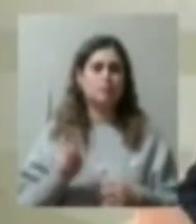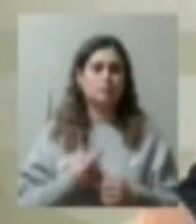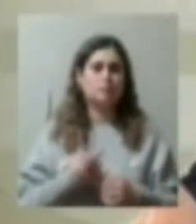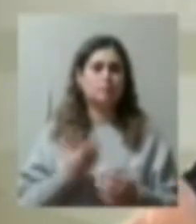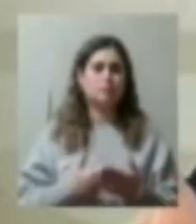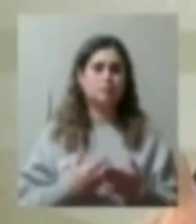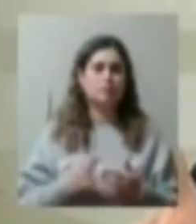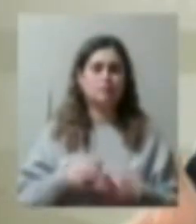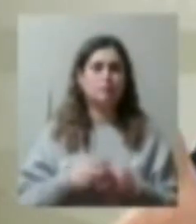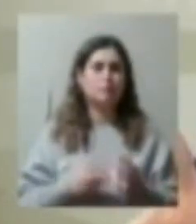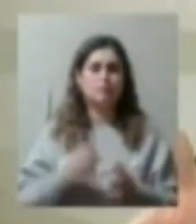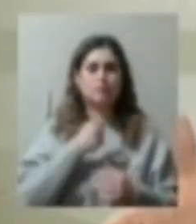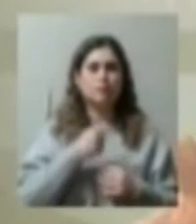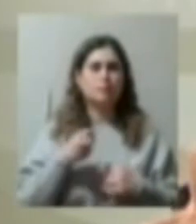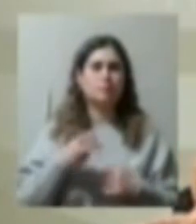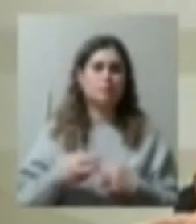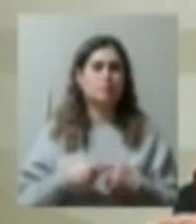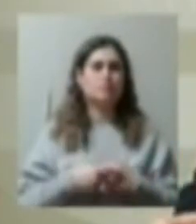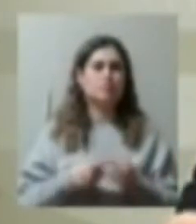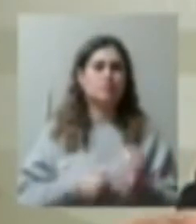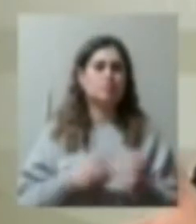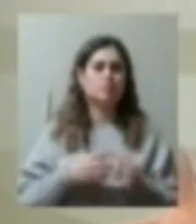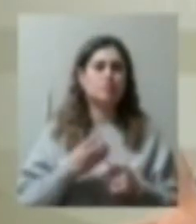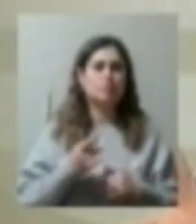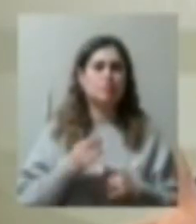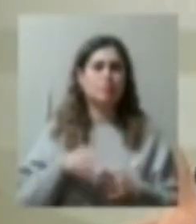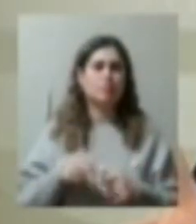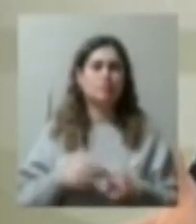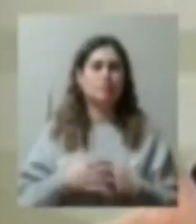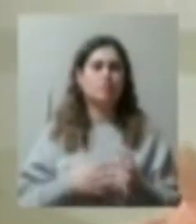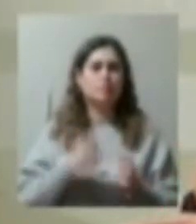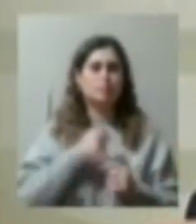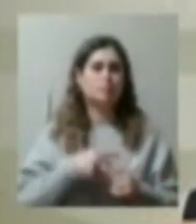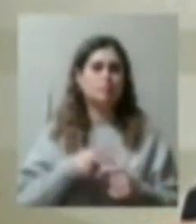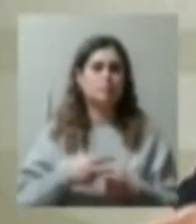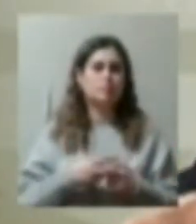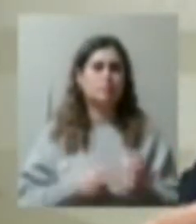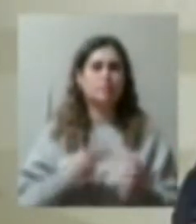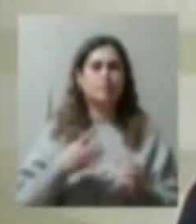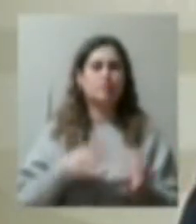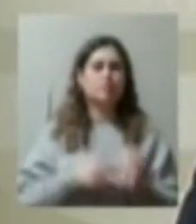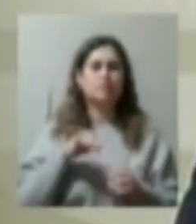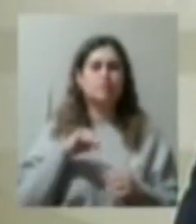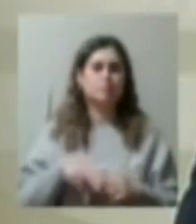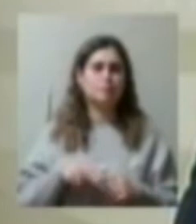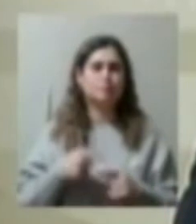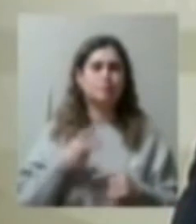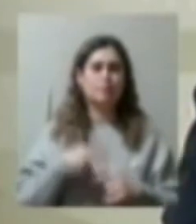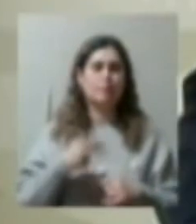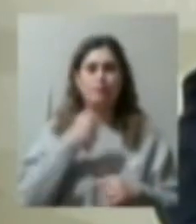за 2018 рік 2614 ДТП, за 2019 рік 2729 ДТП, за 2020